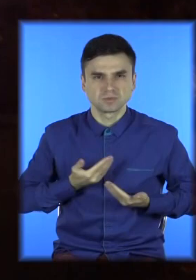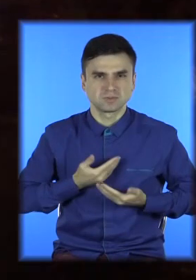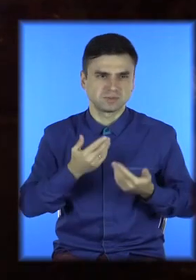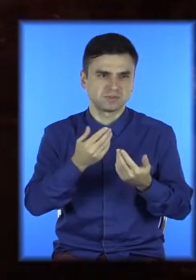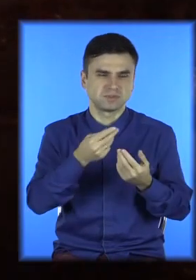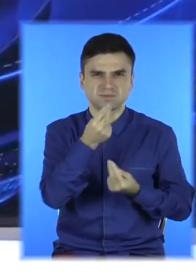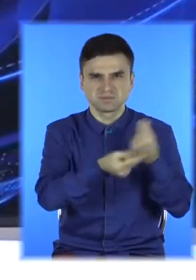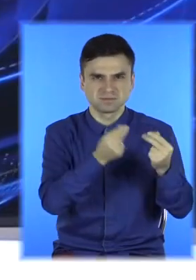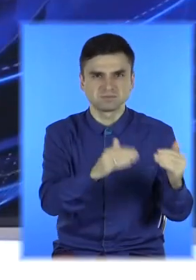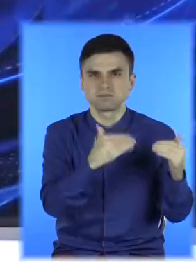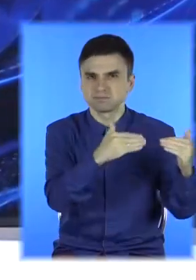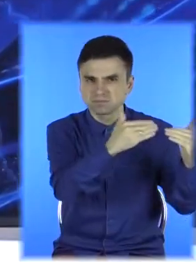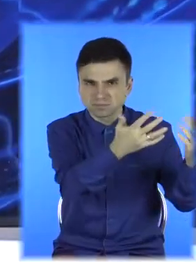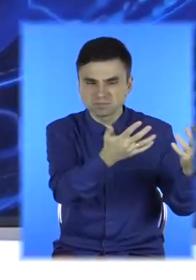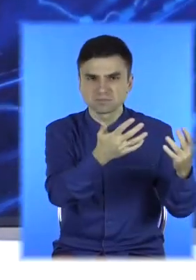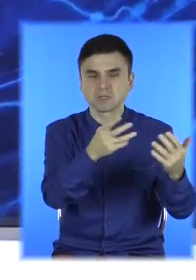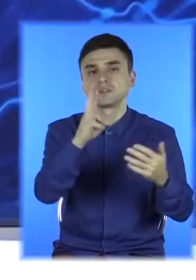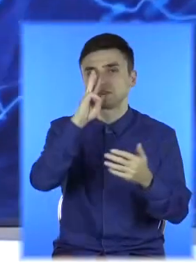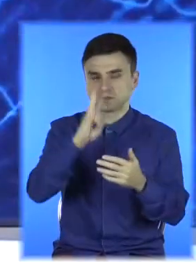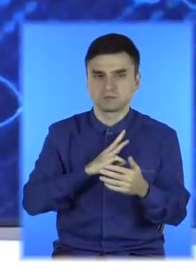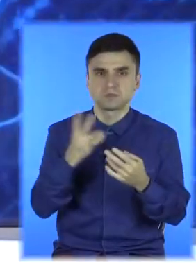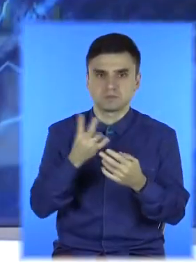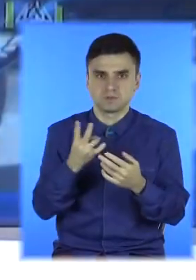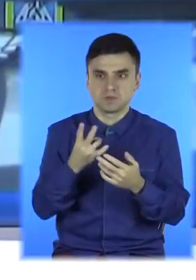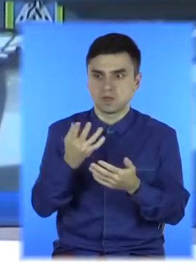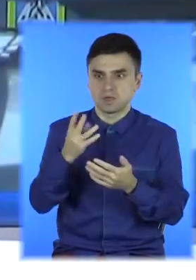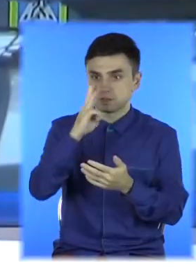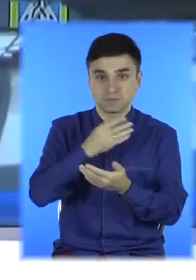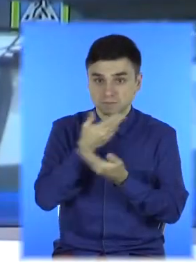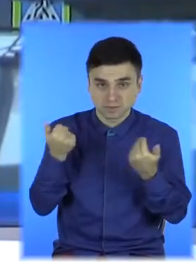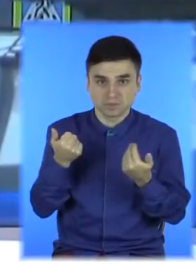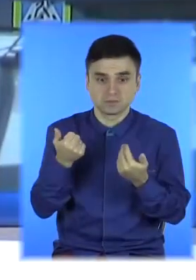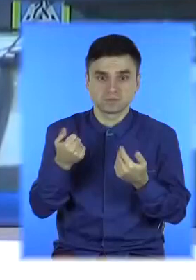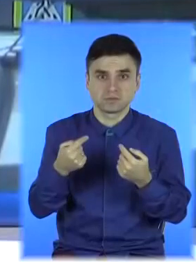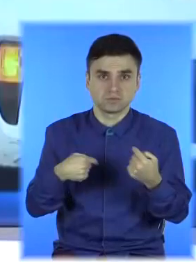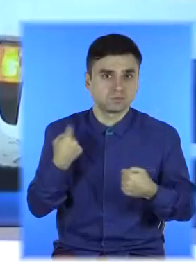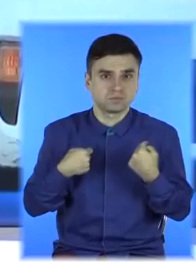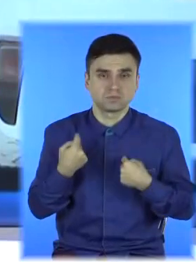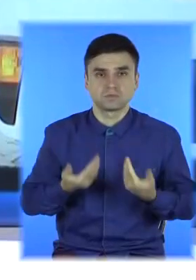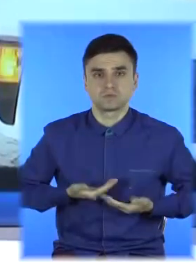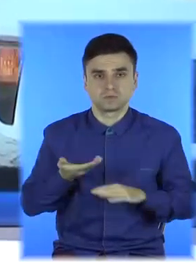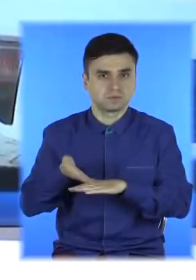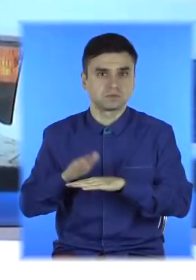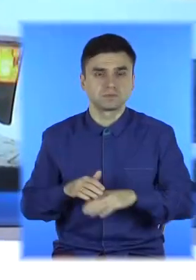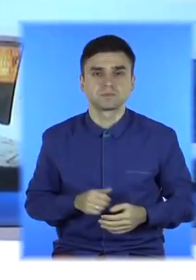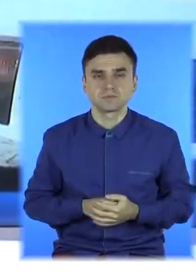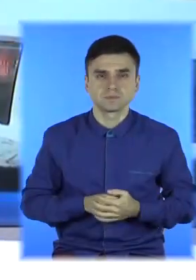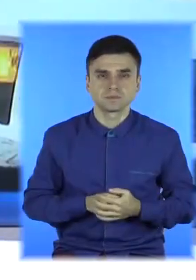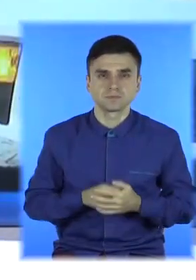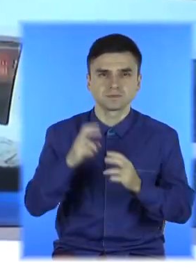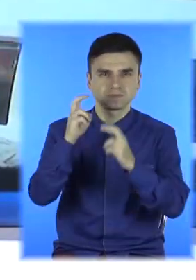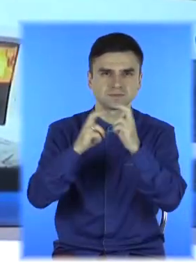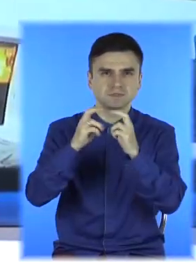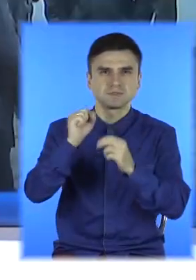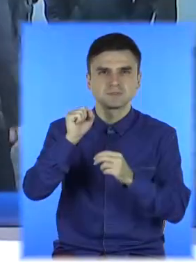праці. На Арселорі запевняють, у жовтні деяким категоріям працівників вже були підвищені оклади. Це